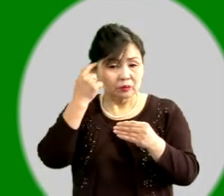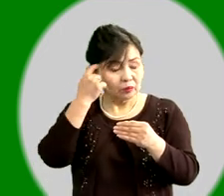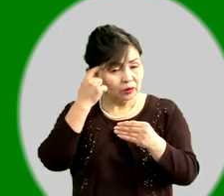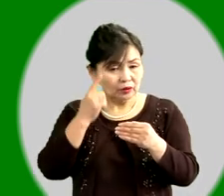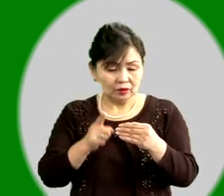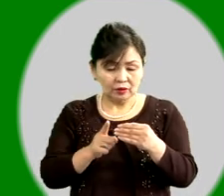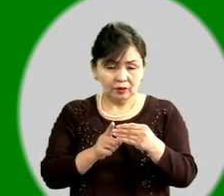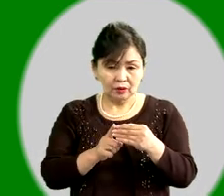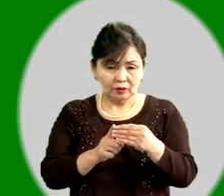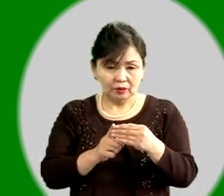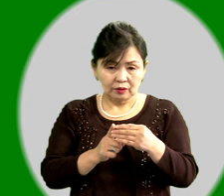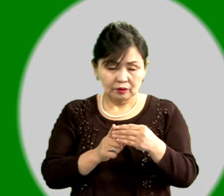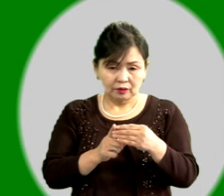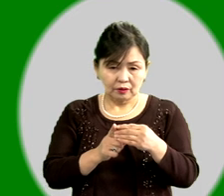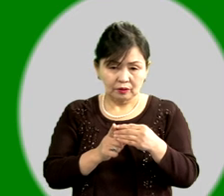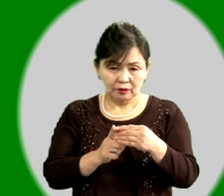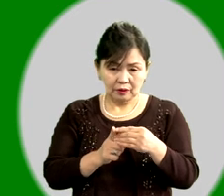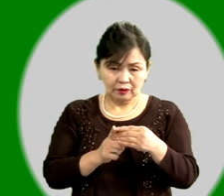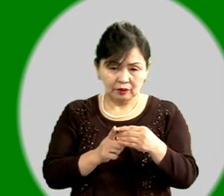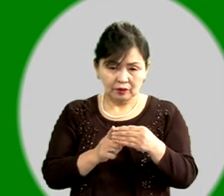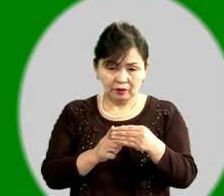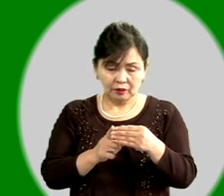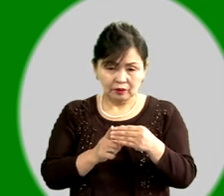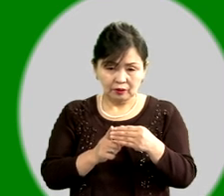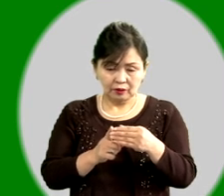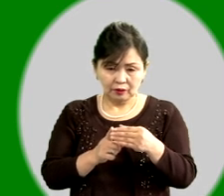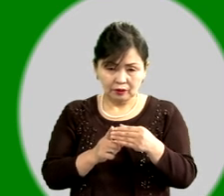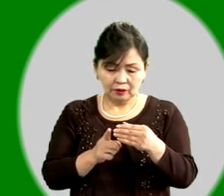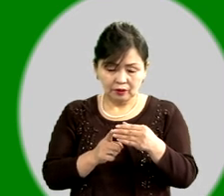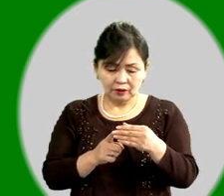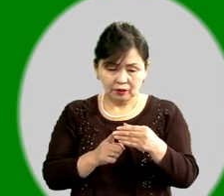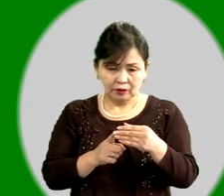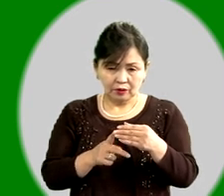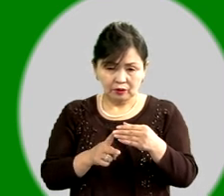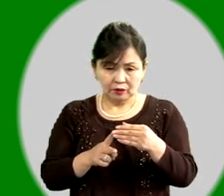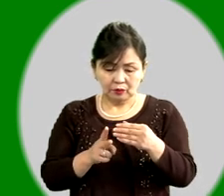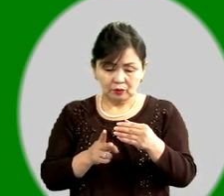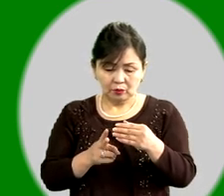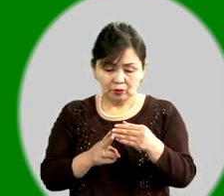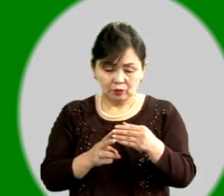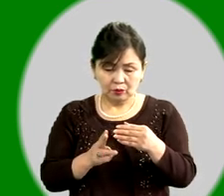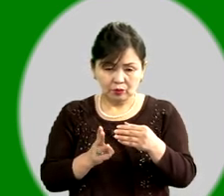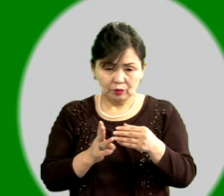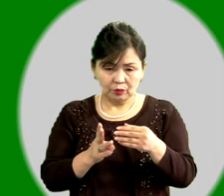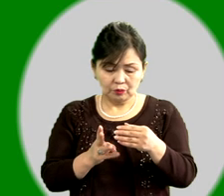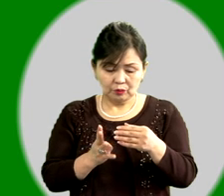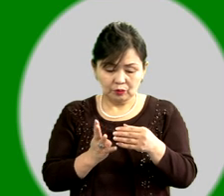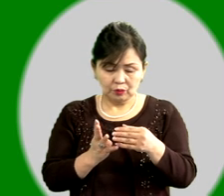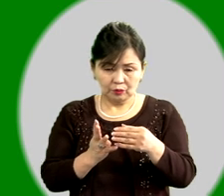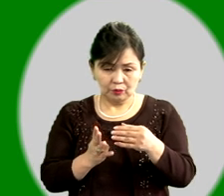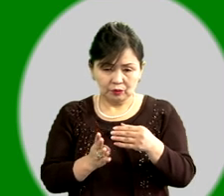За, тоолыг эхнийх нь байрлсан байгаа. 1 гээд доороос нь үргэлжлээд 2, 3,